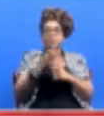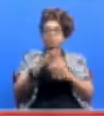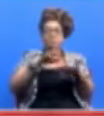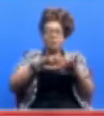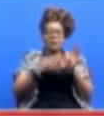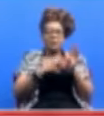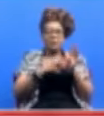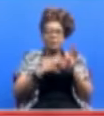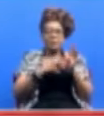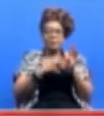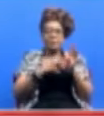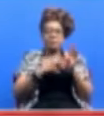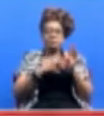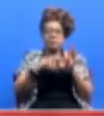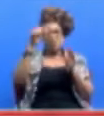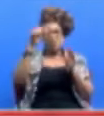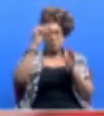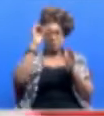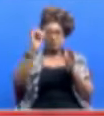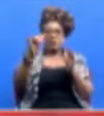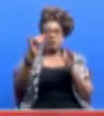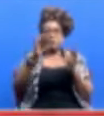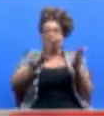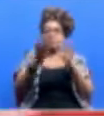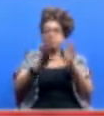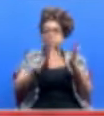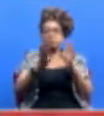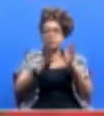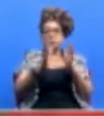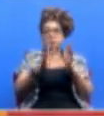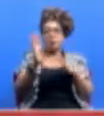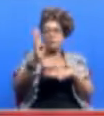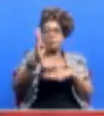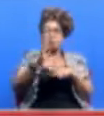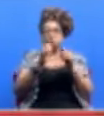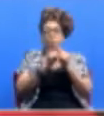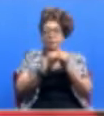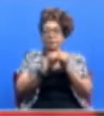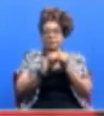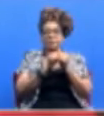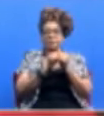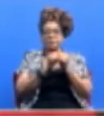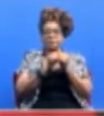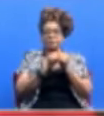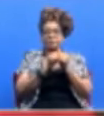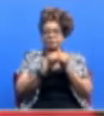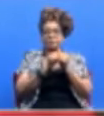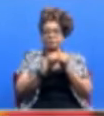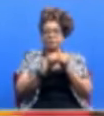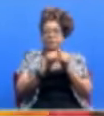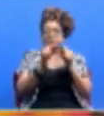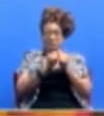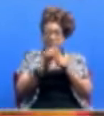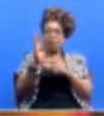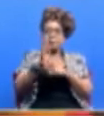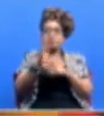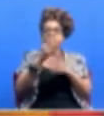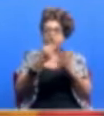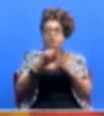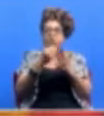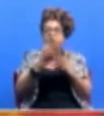ODM kwa serikali kuu zimefikia sasa shilingi bilioni kumi. 10 billion shillings, baba, is